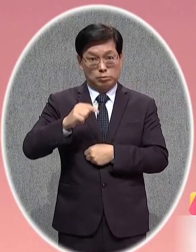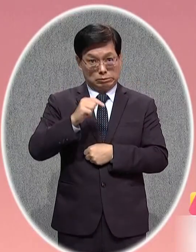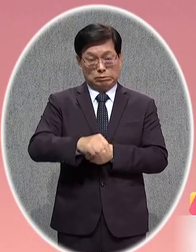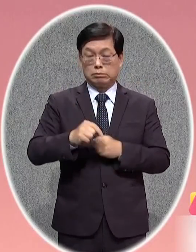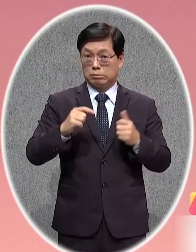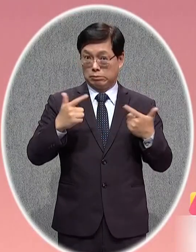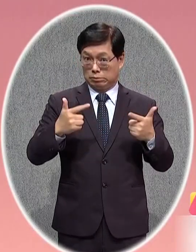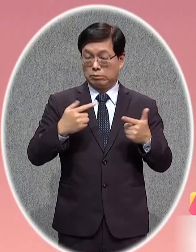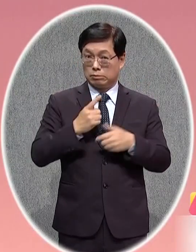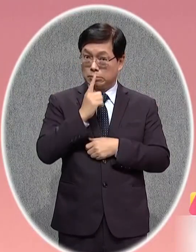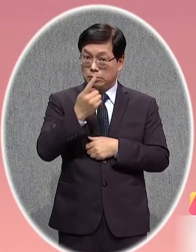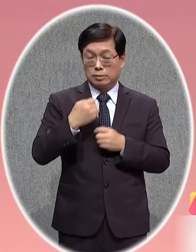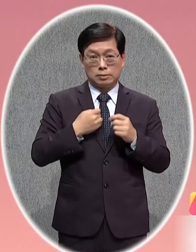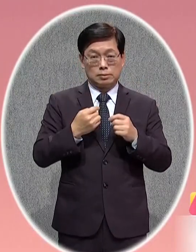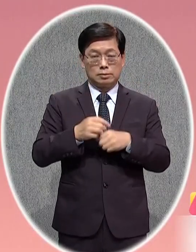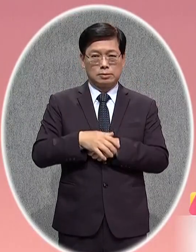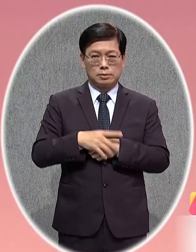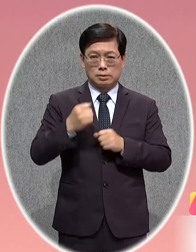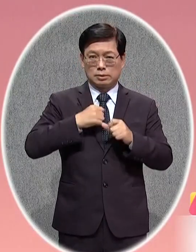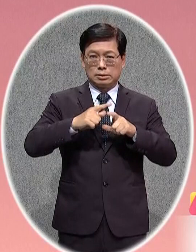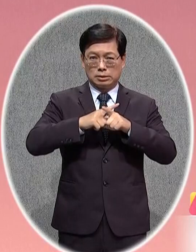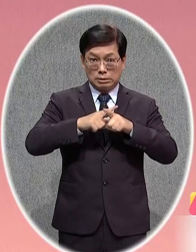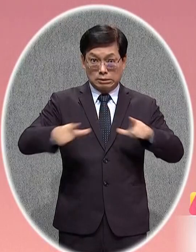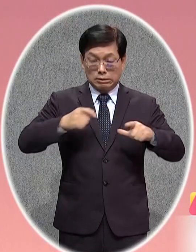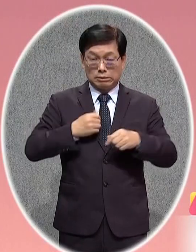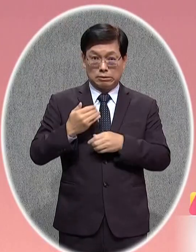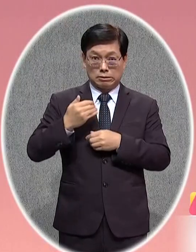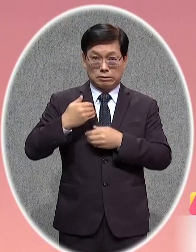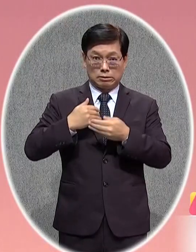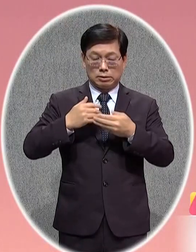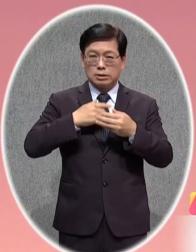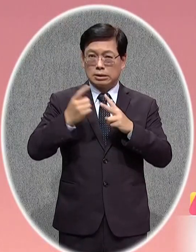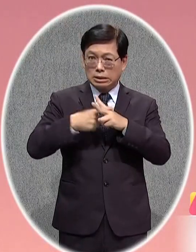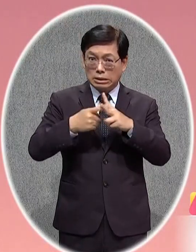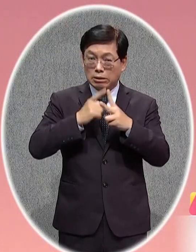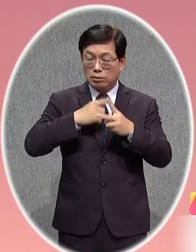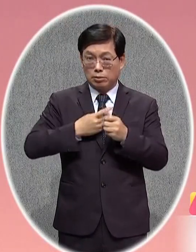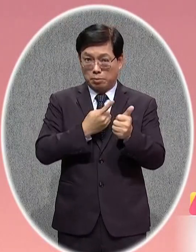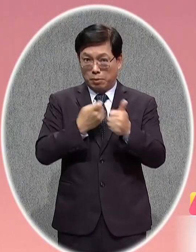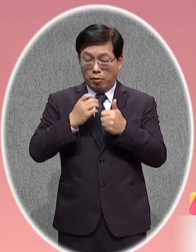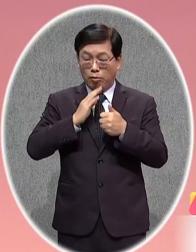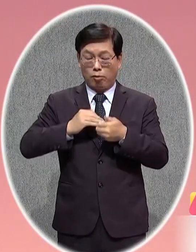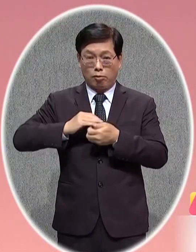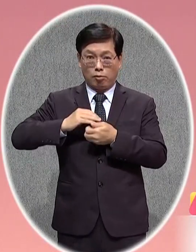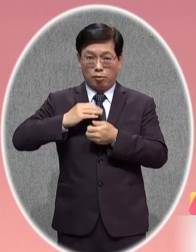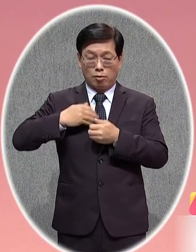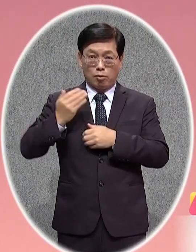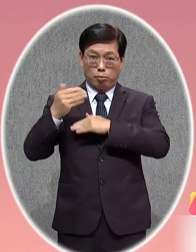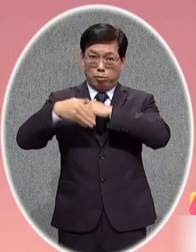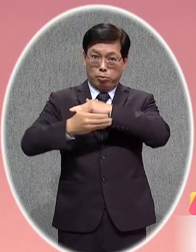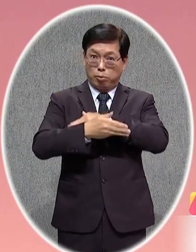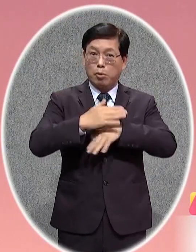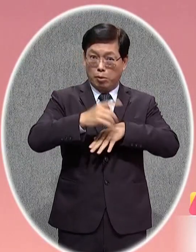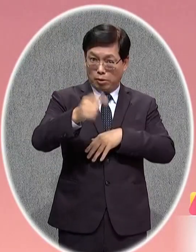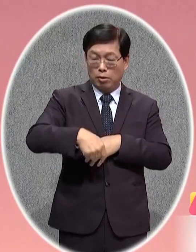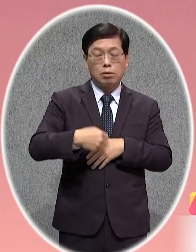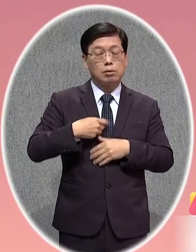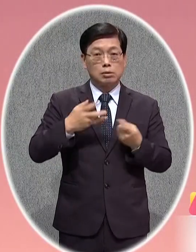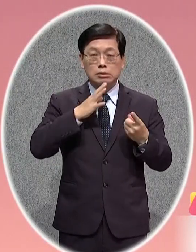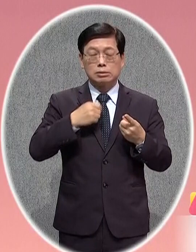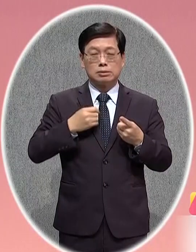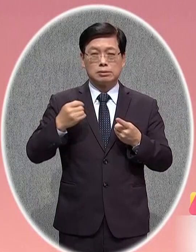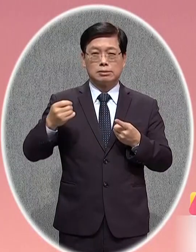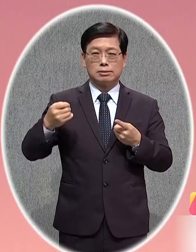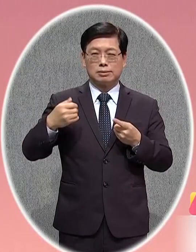角不但是不只是大鲨，而是小的幼鲨来到这里。事实上，它是渔民挂